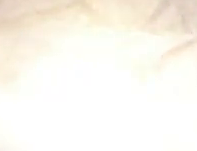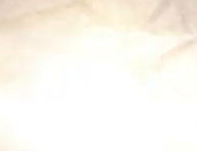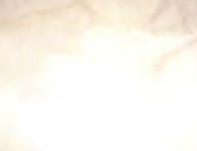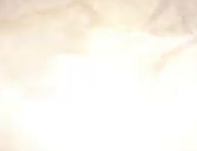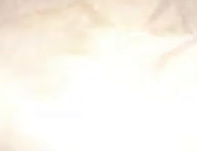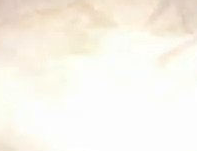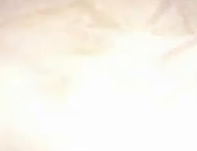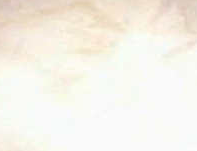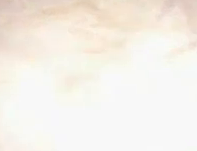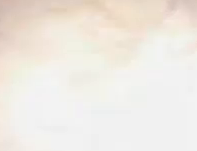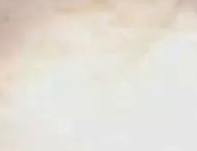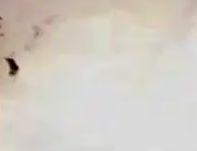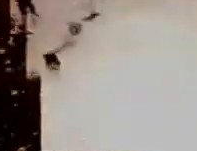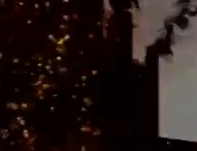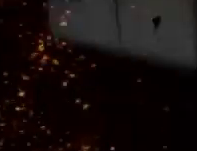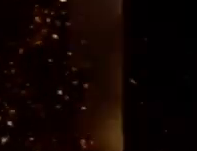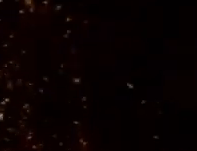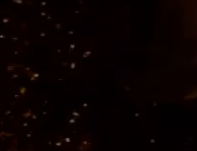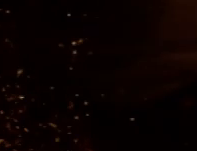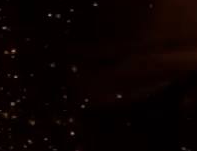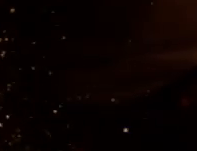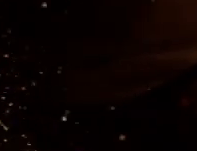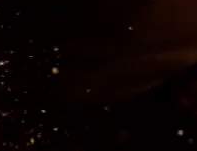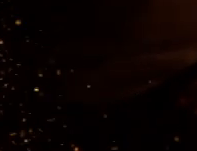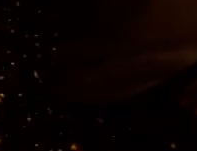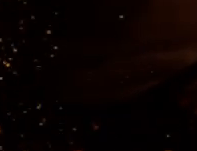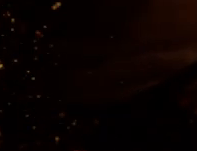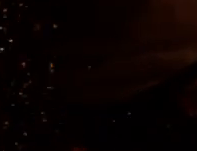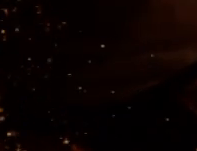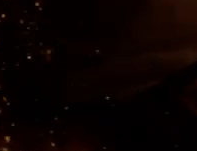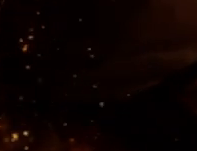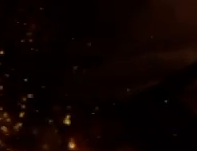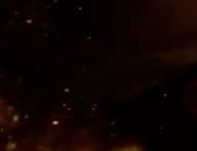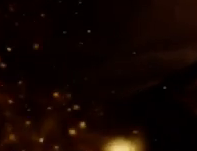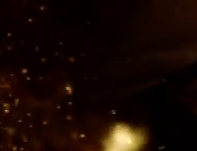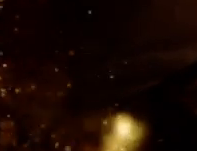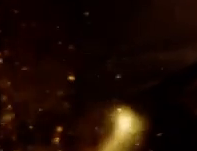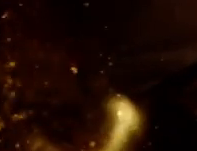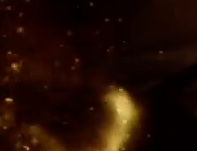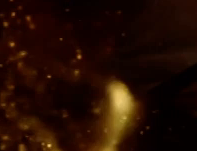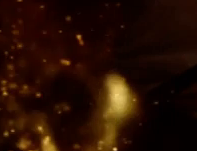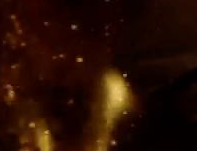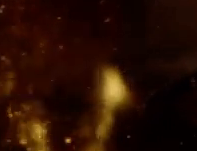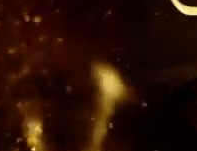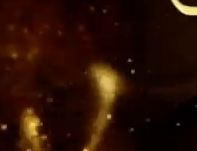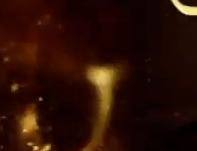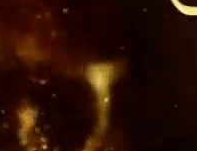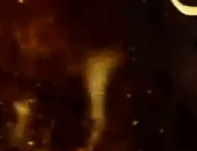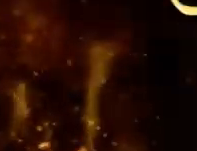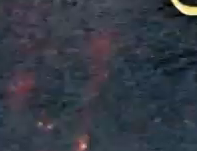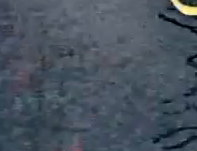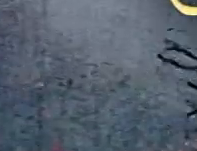اغتسل فمات، فقال صلى الله عليه وسلم: قتلوه قتله